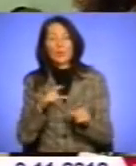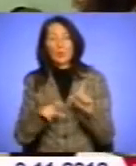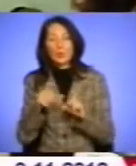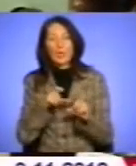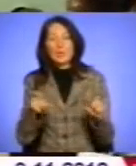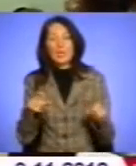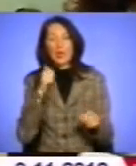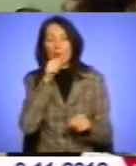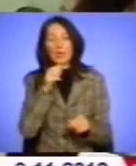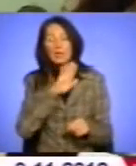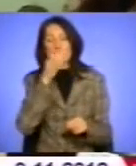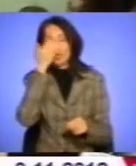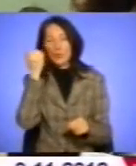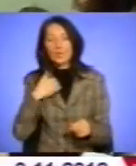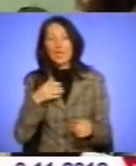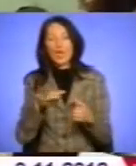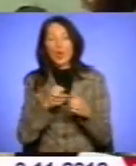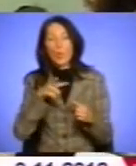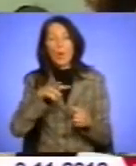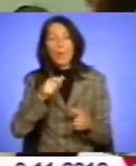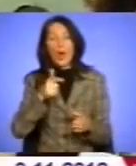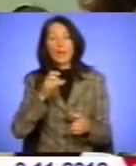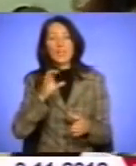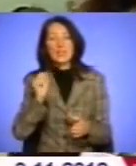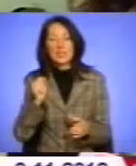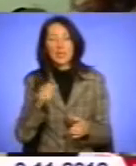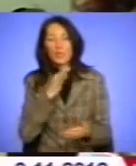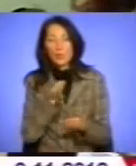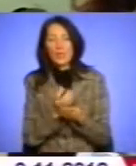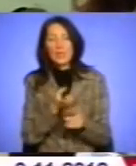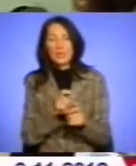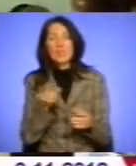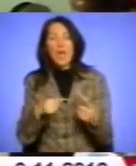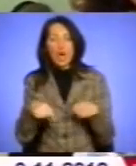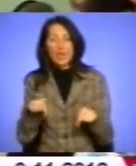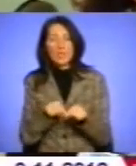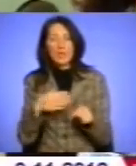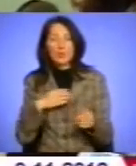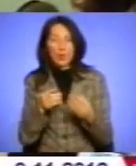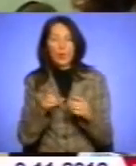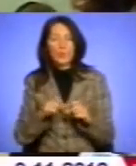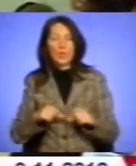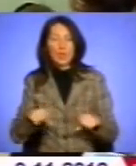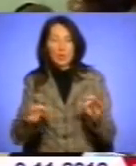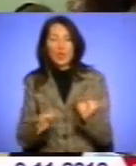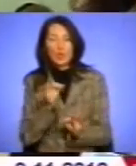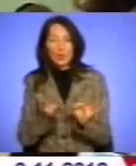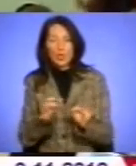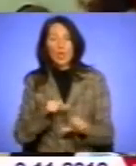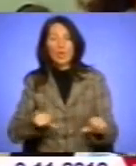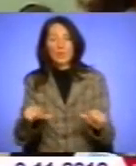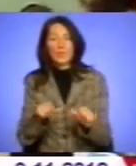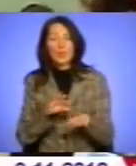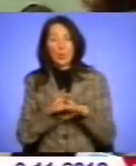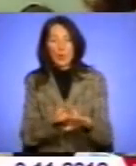магістрів, ми відповідали більшості за організацію, таким чином там мої колеги сидять в журі за проведення, ми